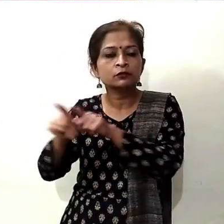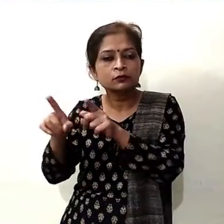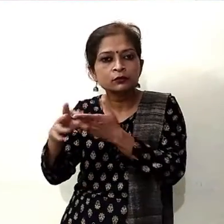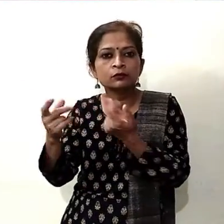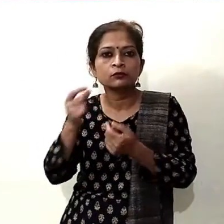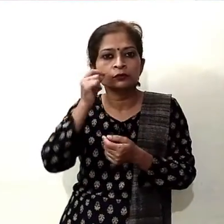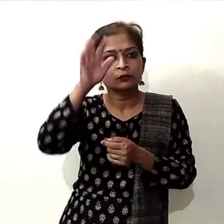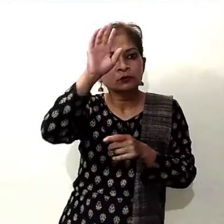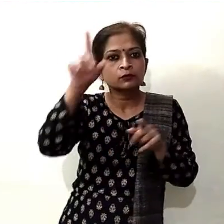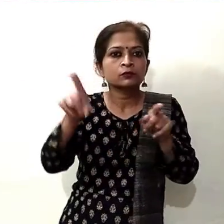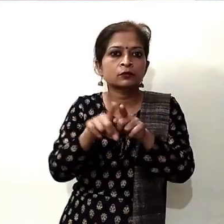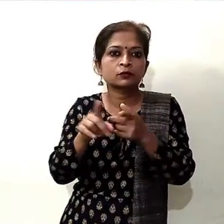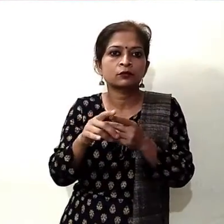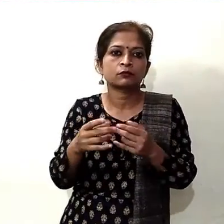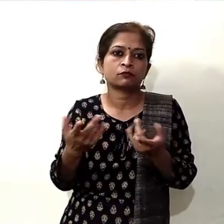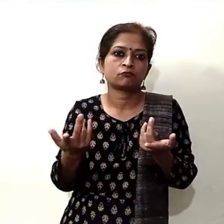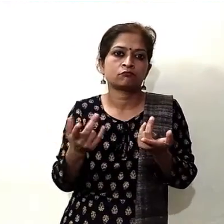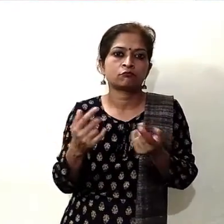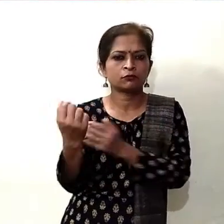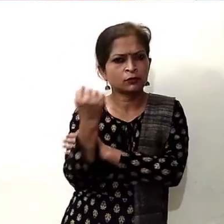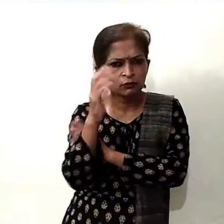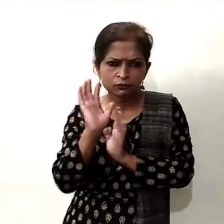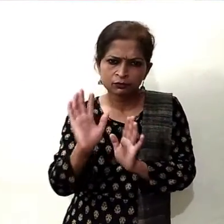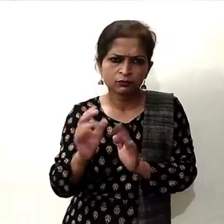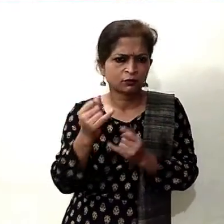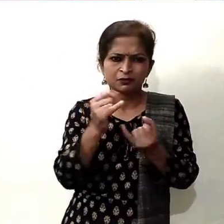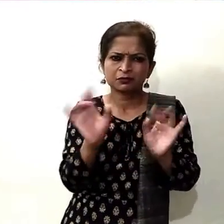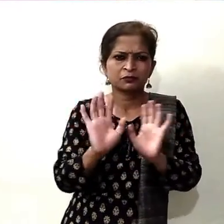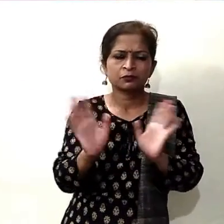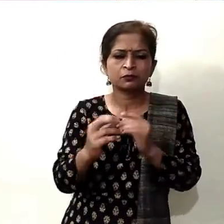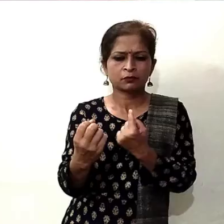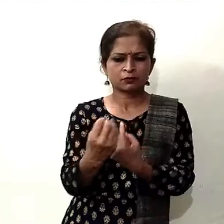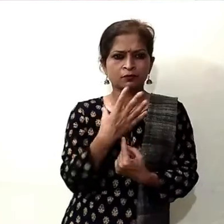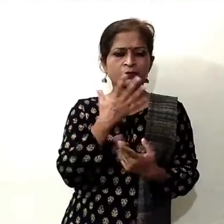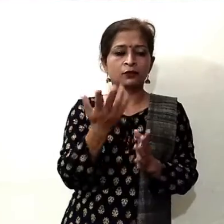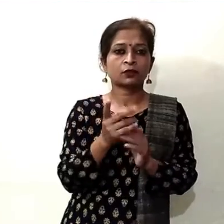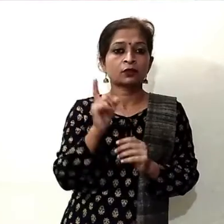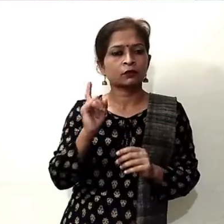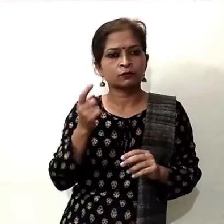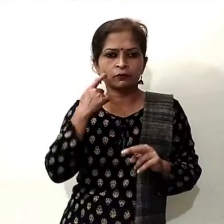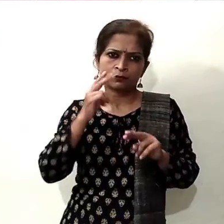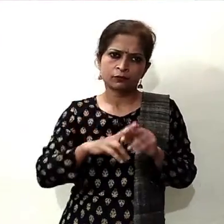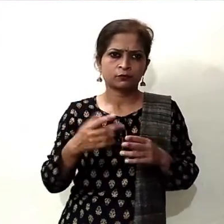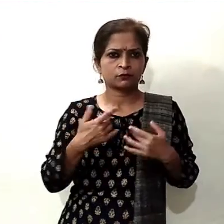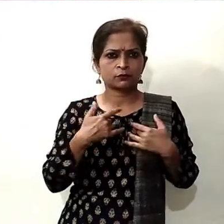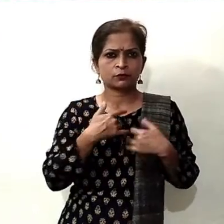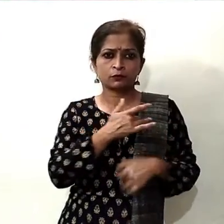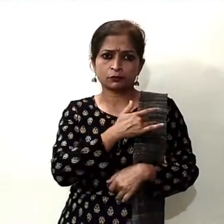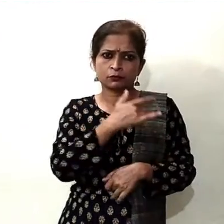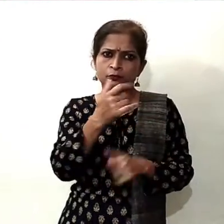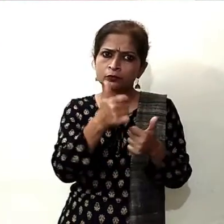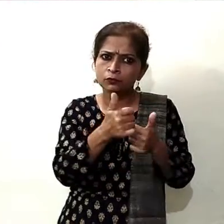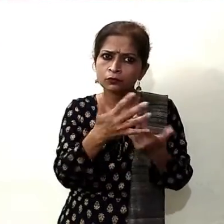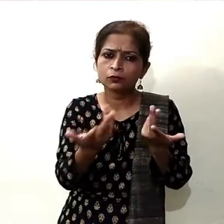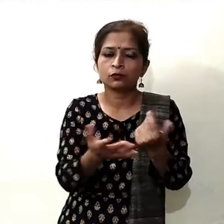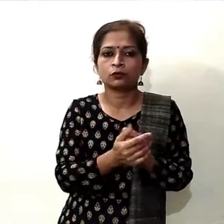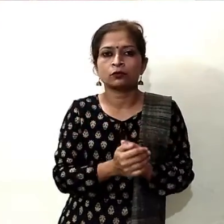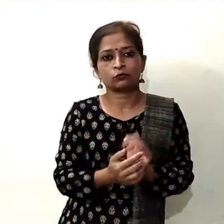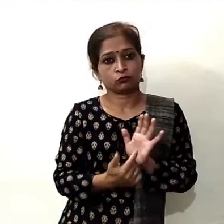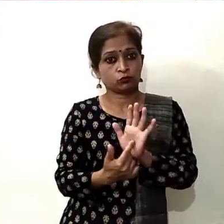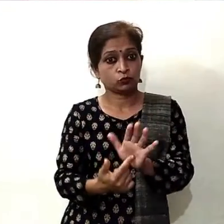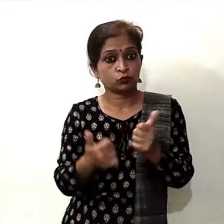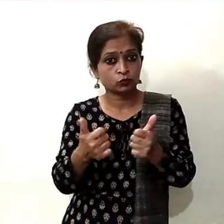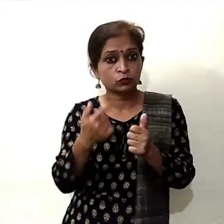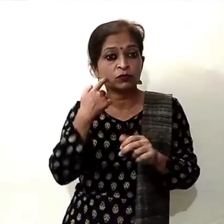नहीं करता है, पावर या शक्ति एक मौका दे देता है कि अगर आपके अंदर का असुरत्व है तो वो सामने आ जाएगा, देवत्व है तो वो